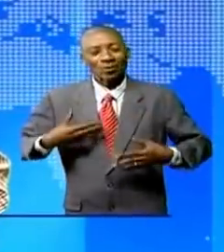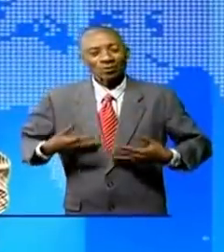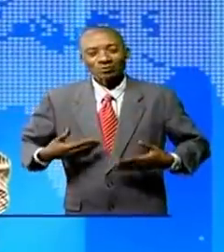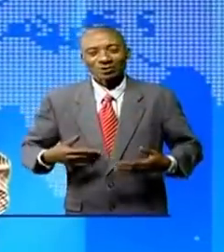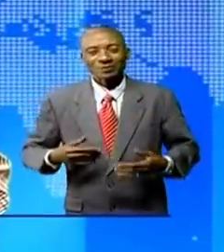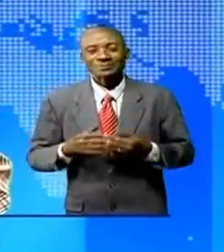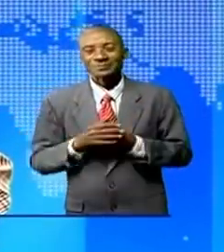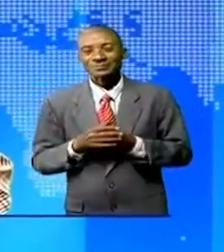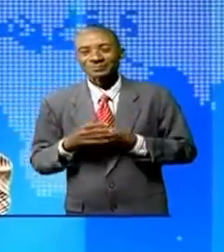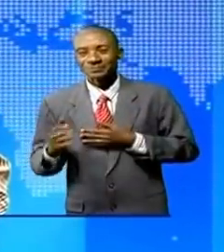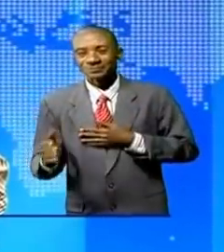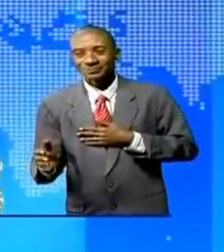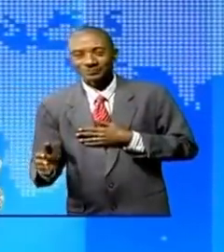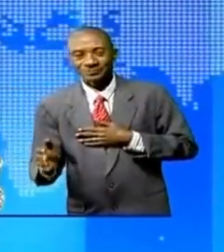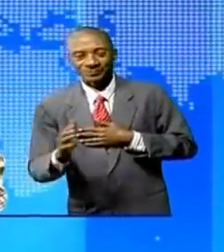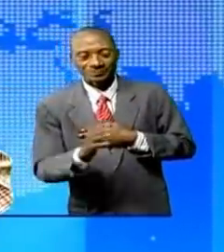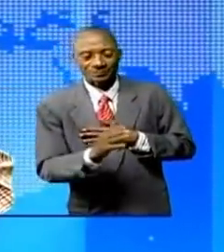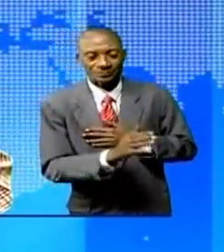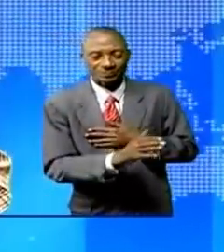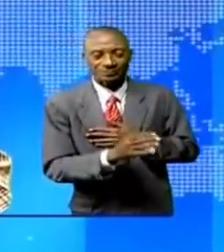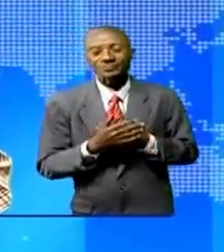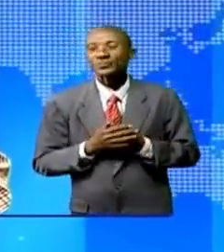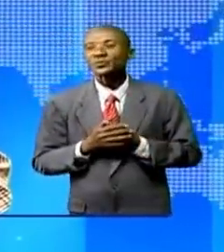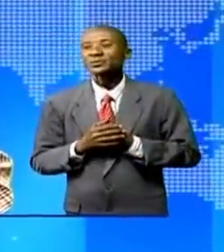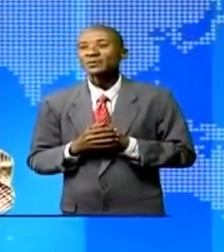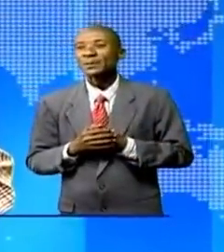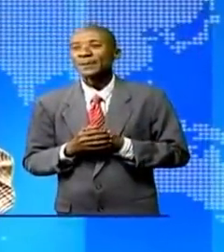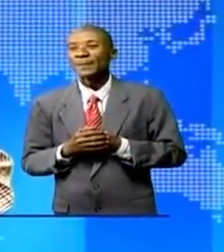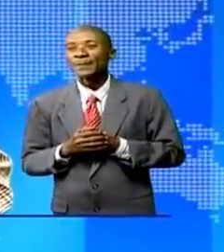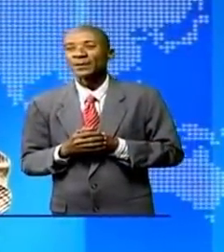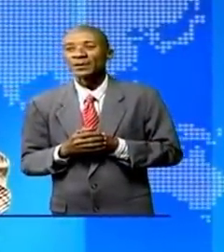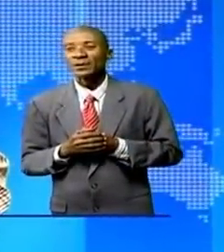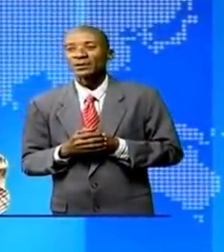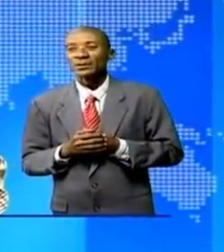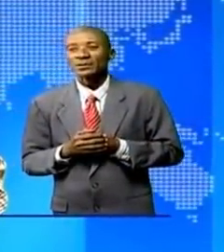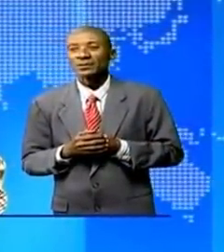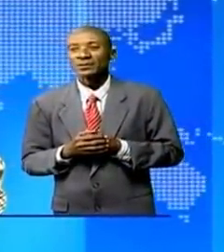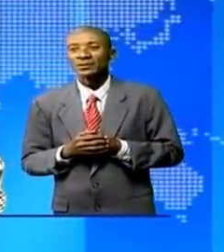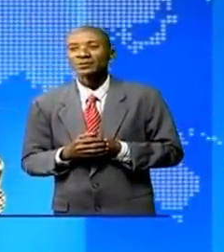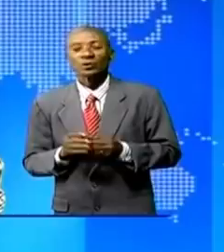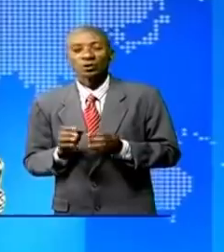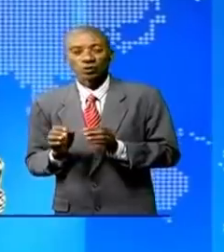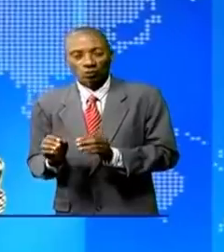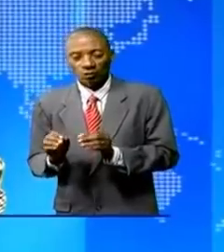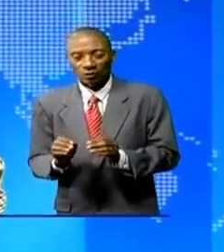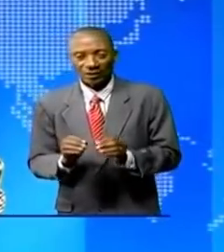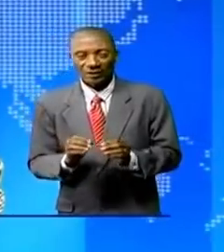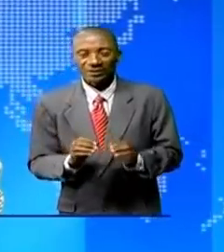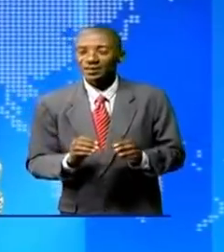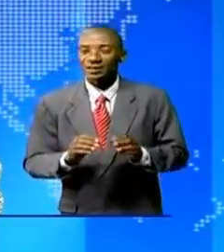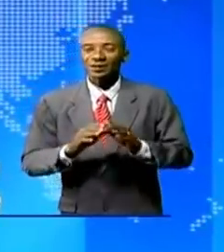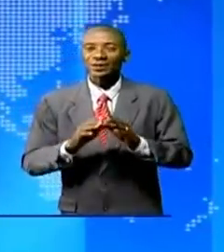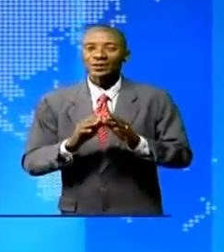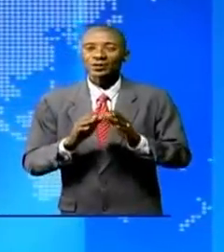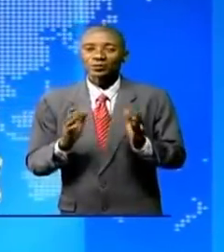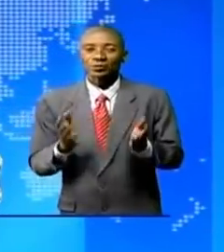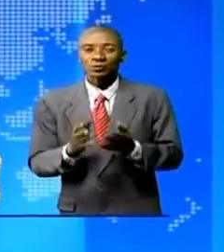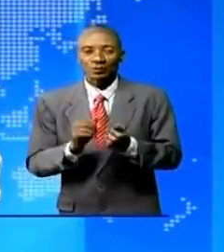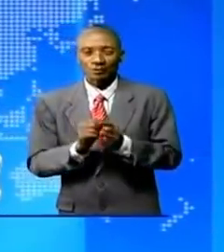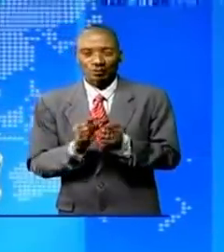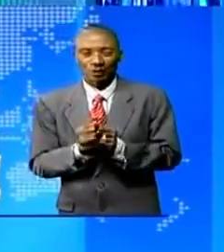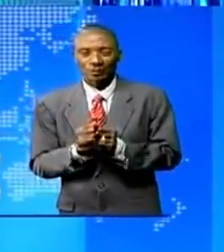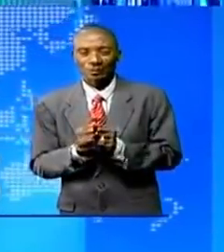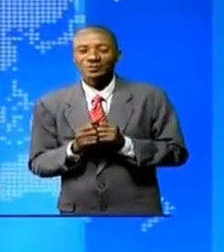La curie diocésaine d'Idiofa vient d'organiser un pèlerinage à Mpangu dimanche dernier.